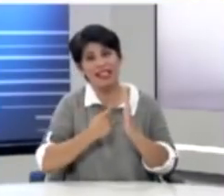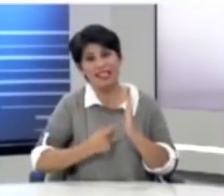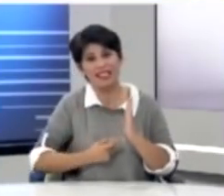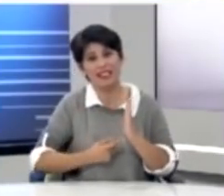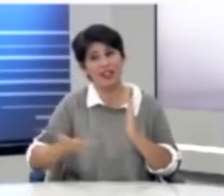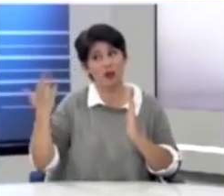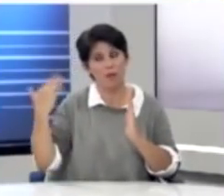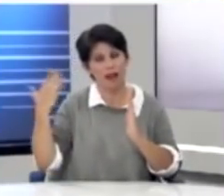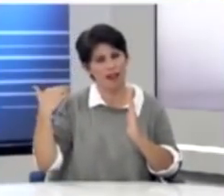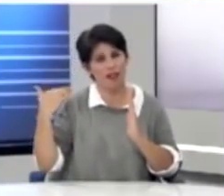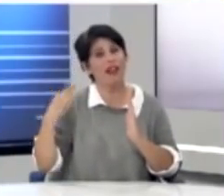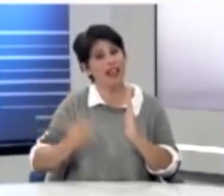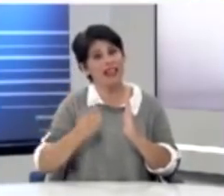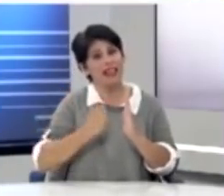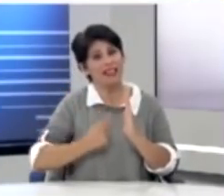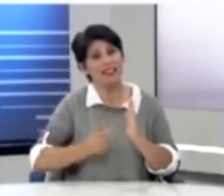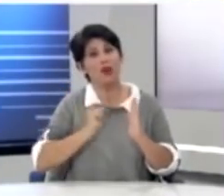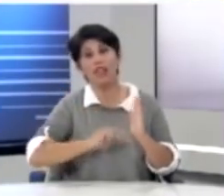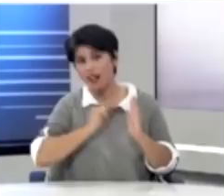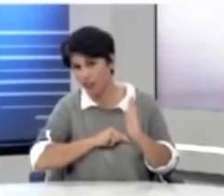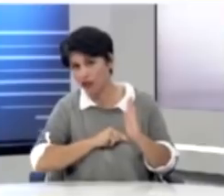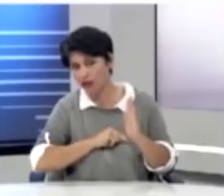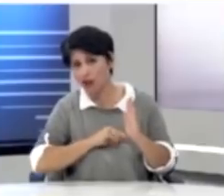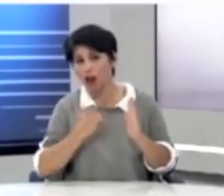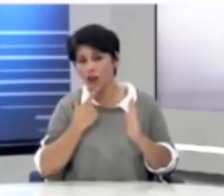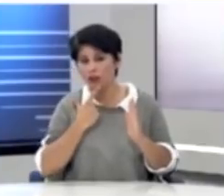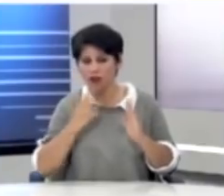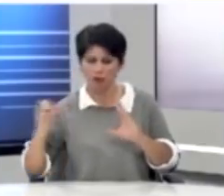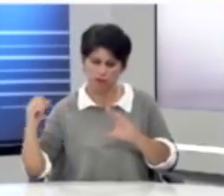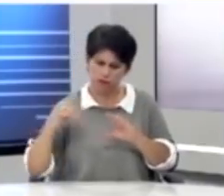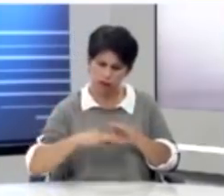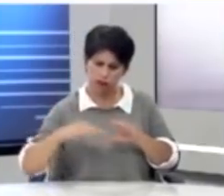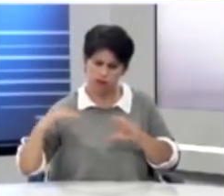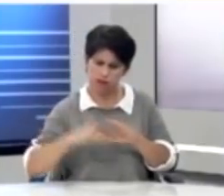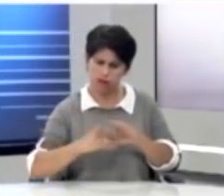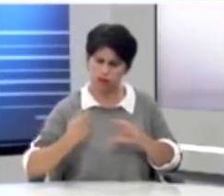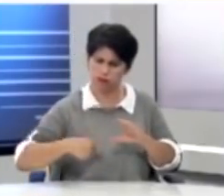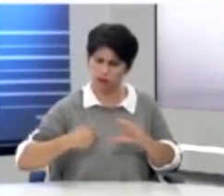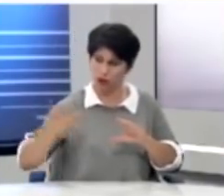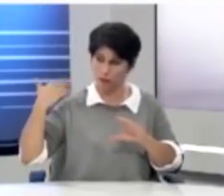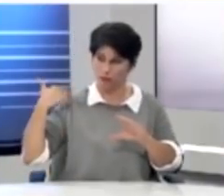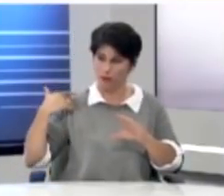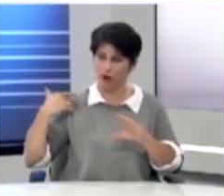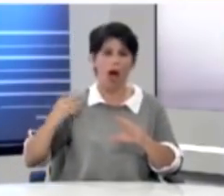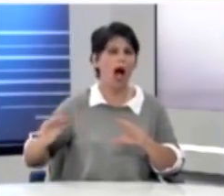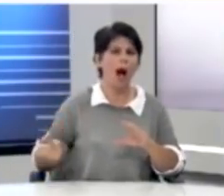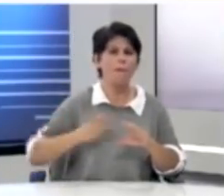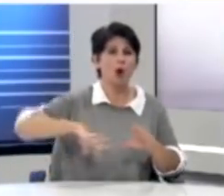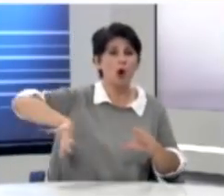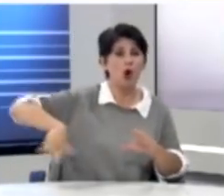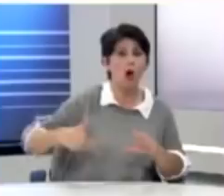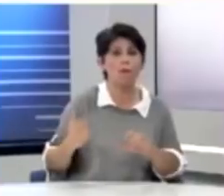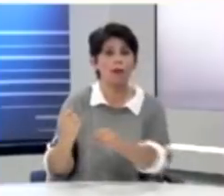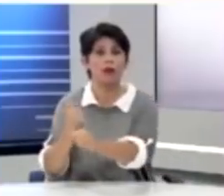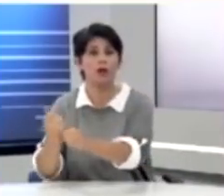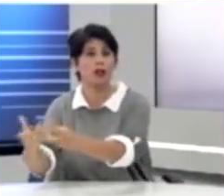το παρελθόν, έχει ως κριτήριο το κέρδος, πως η συσσόρευση πλούτου από το παρελθόν που πρόκυψε από την κλοπή της εργασίας των